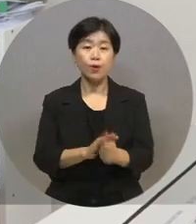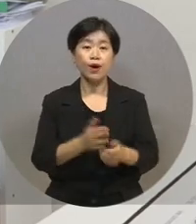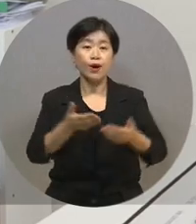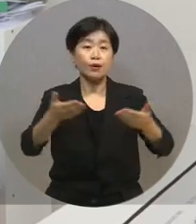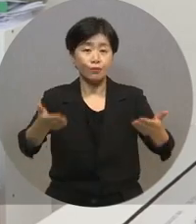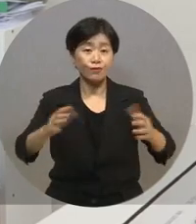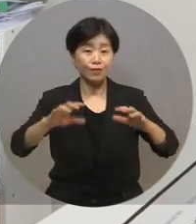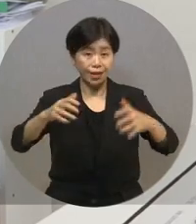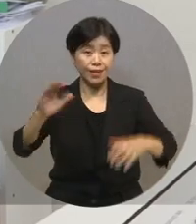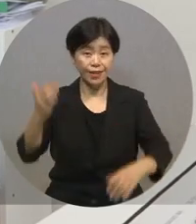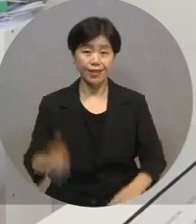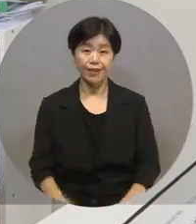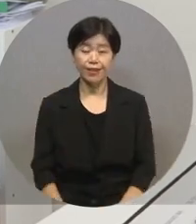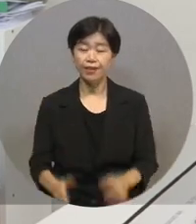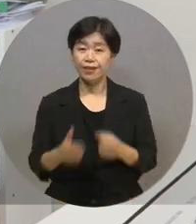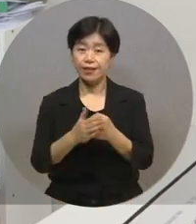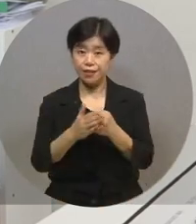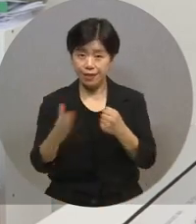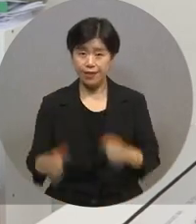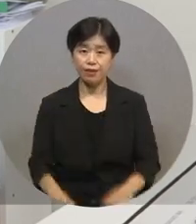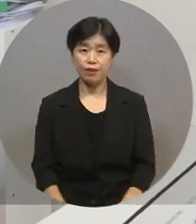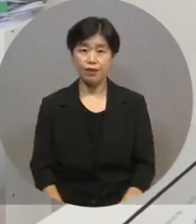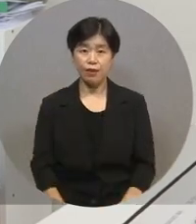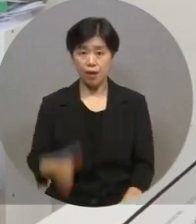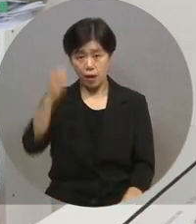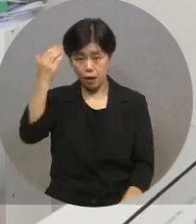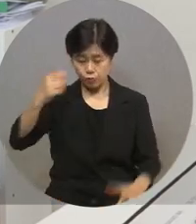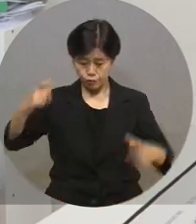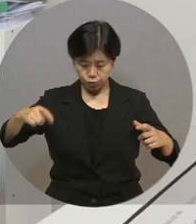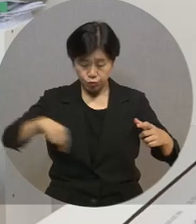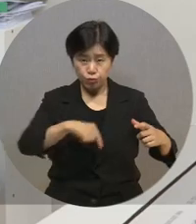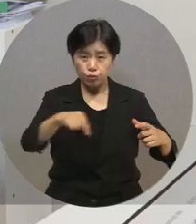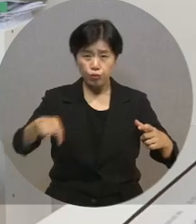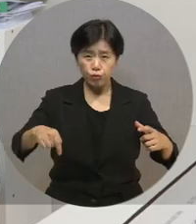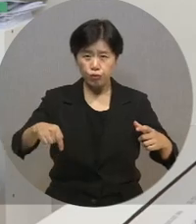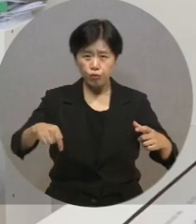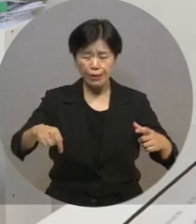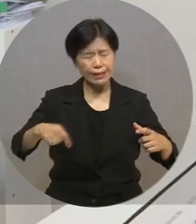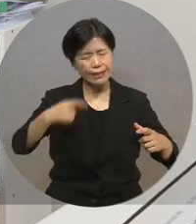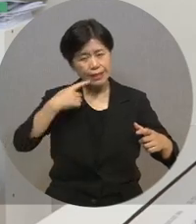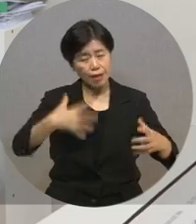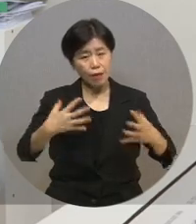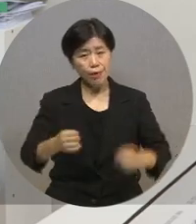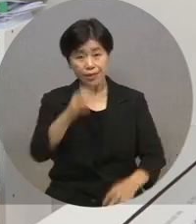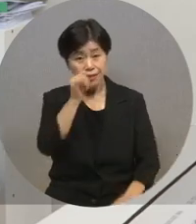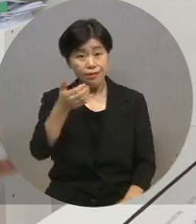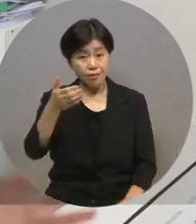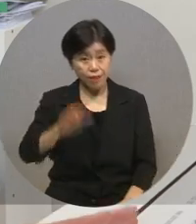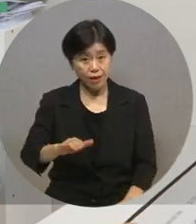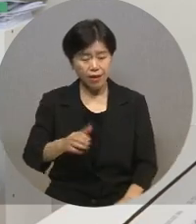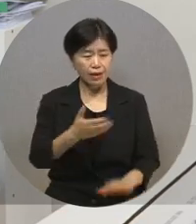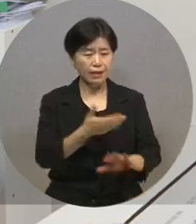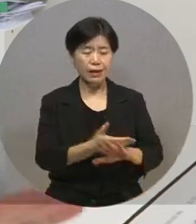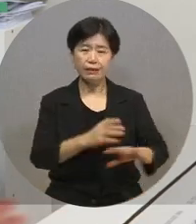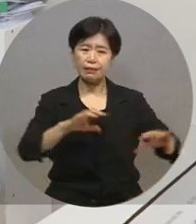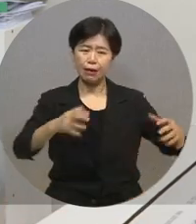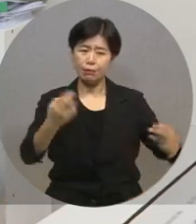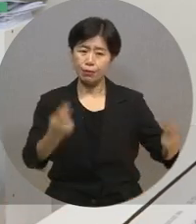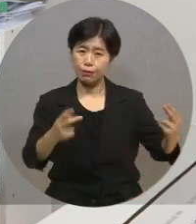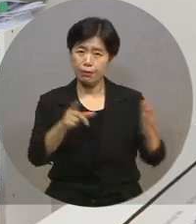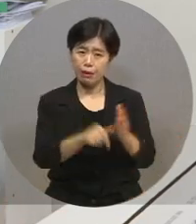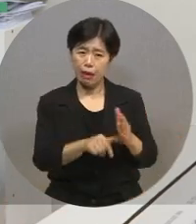격이 바뀌었어요. 그러면서 항상 이제 자국 내에 아쉬운 거는 한두 끝도 없지만 또 우리보다 더 열악한 곳에 있는